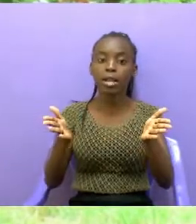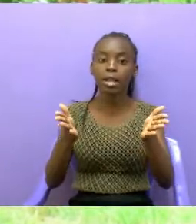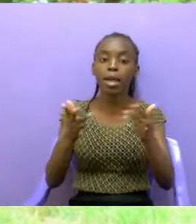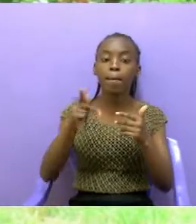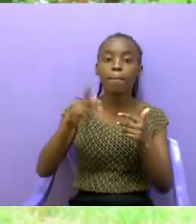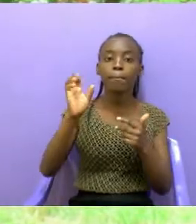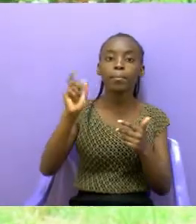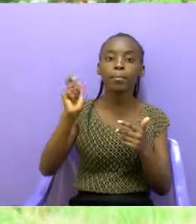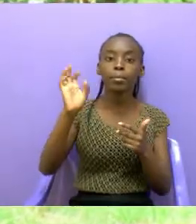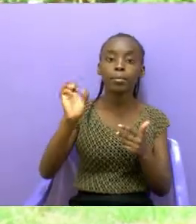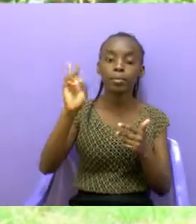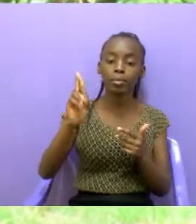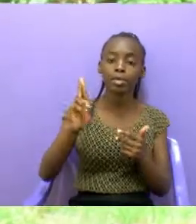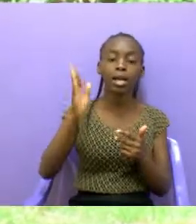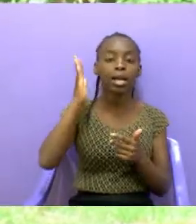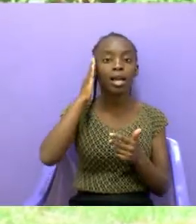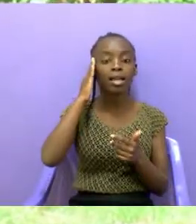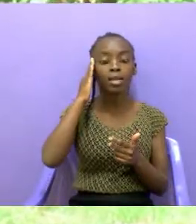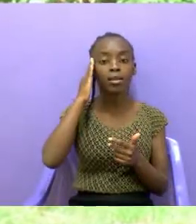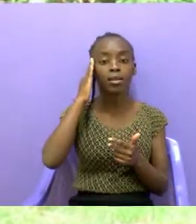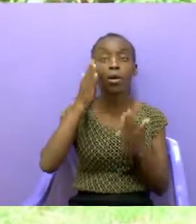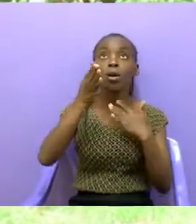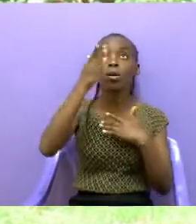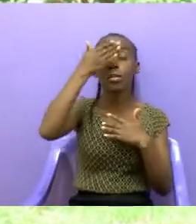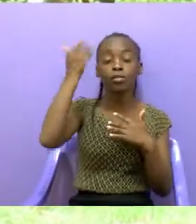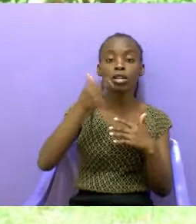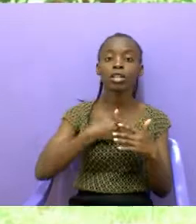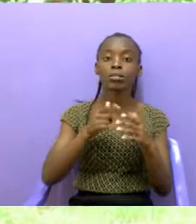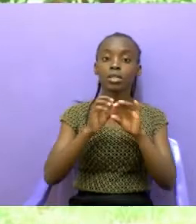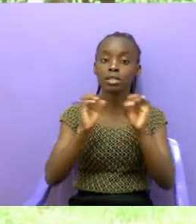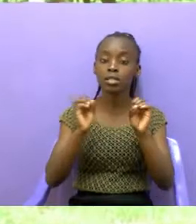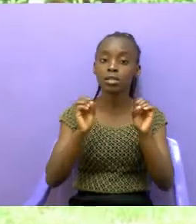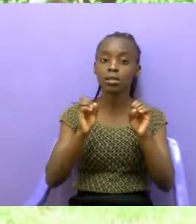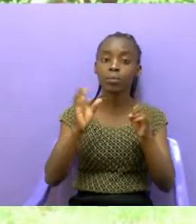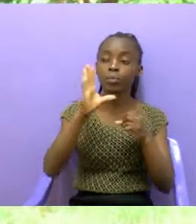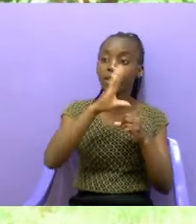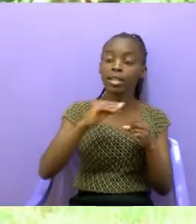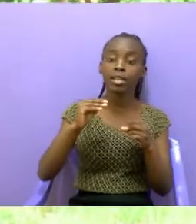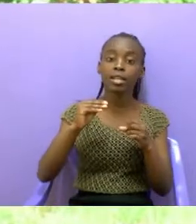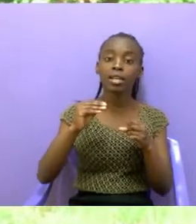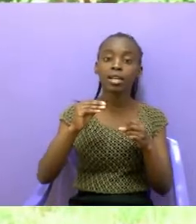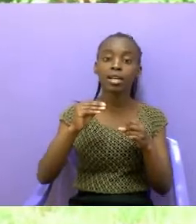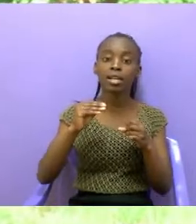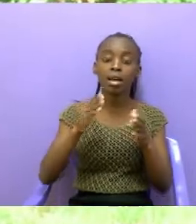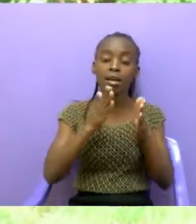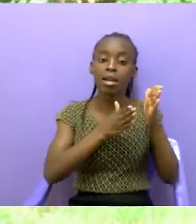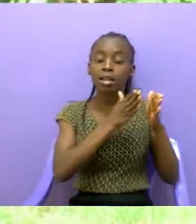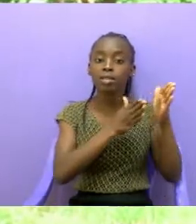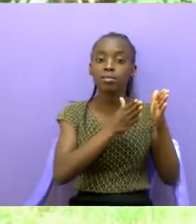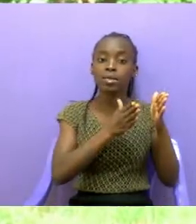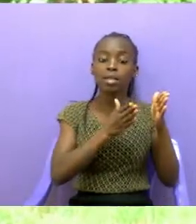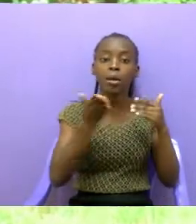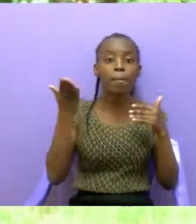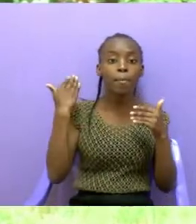hajamsahau, kulingana na ratiba iliyokuwapo, ilikuwa yeye anyongwe kesho yake. Lakini kwa sababu ndani yake